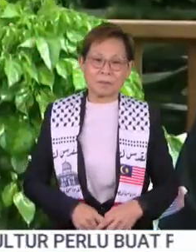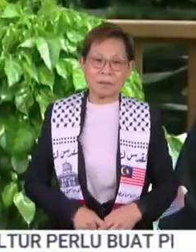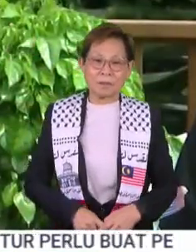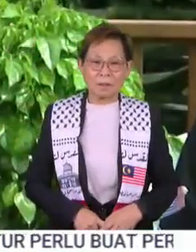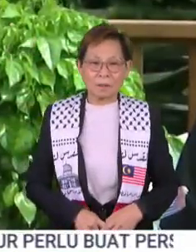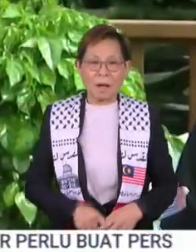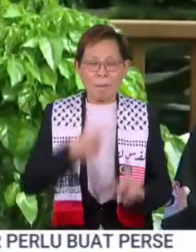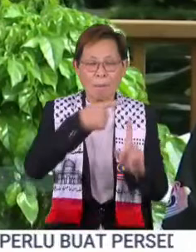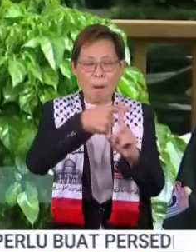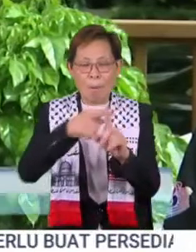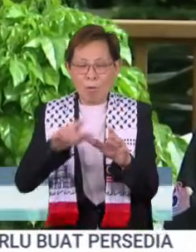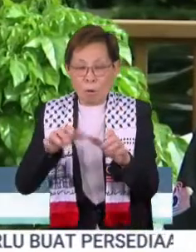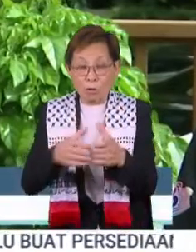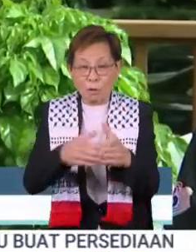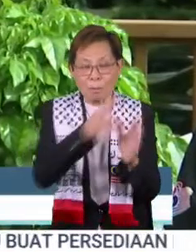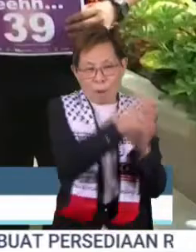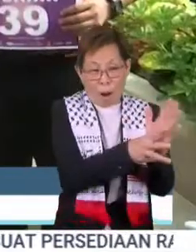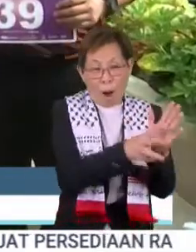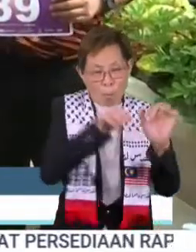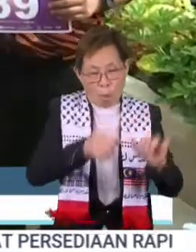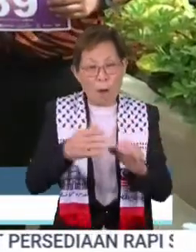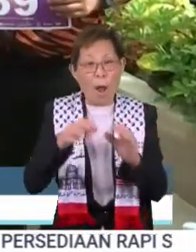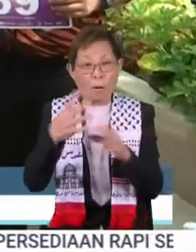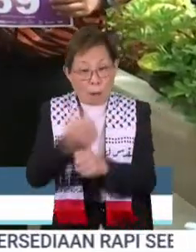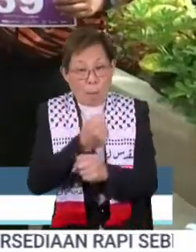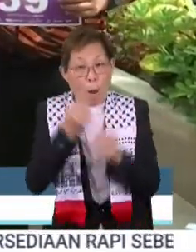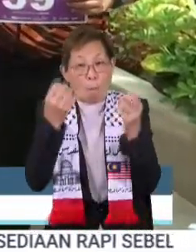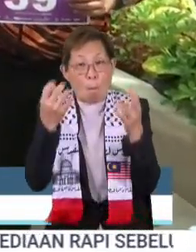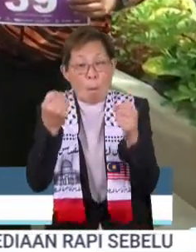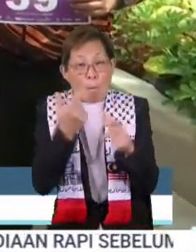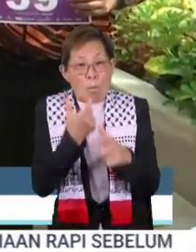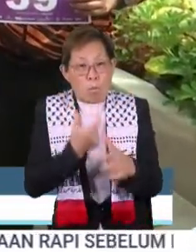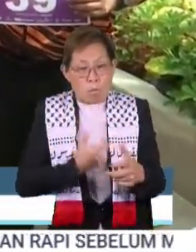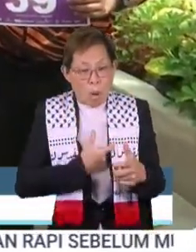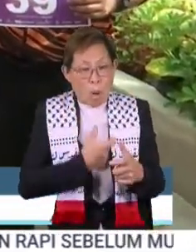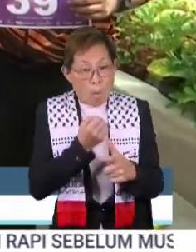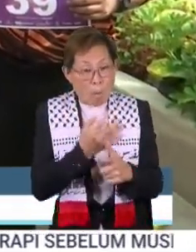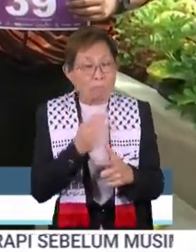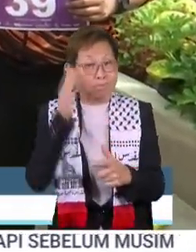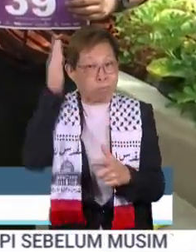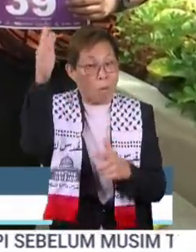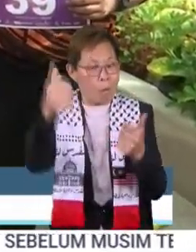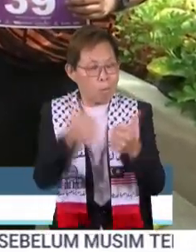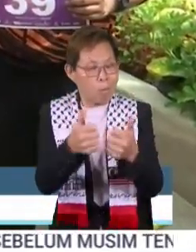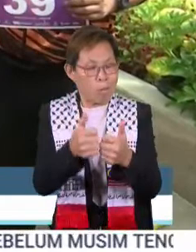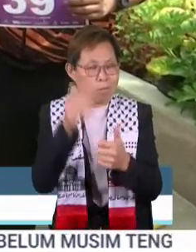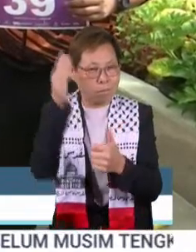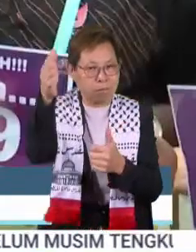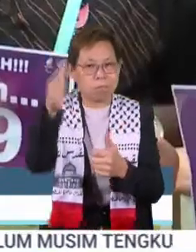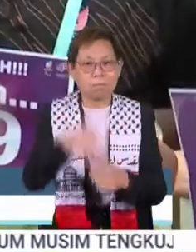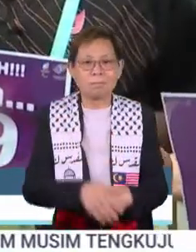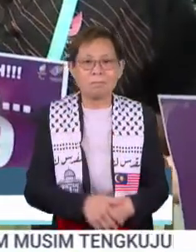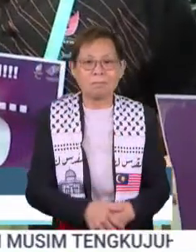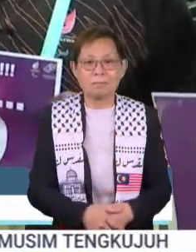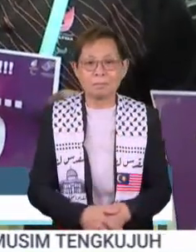Beliau juga optimis kontinjen para negara mampu meraih lebih banyak pingat emas pada temasya akan datang.